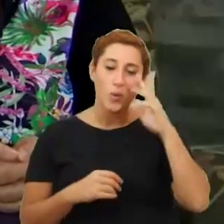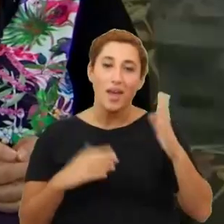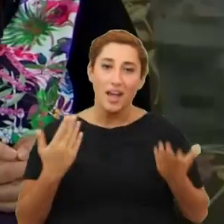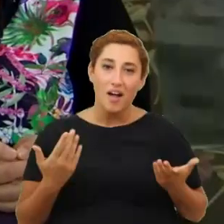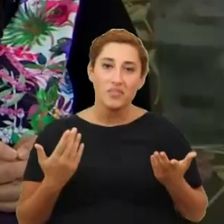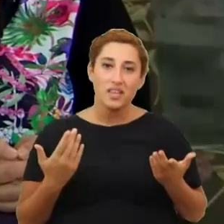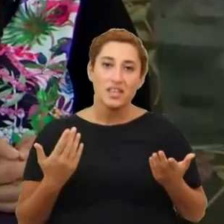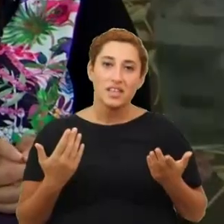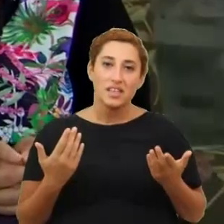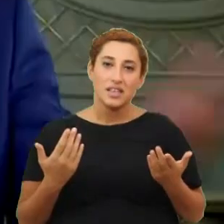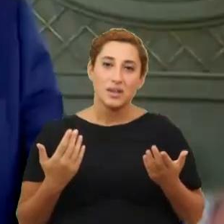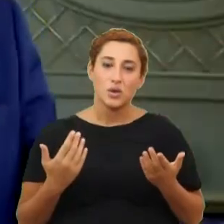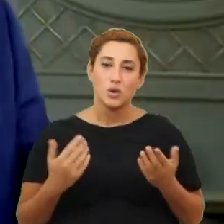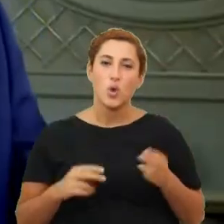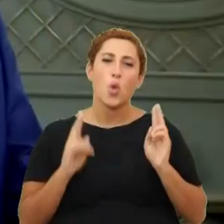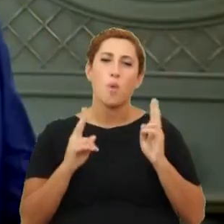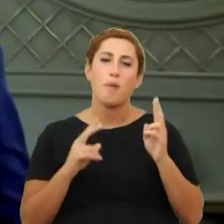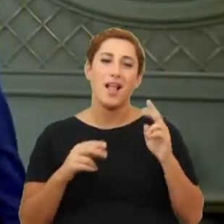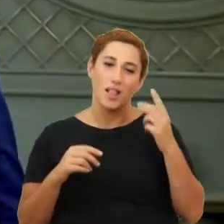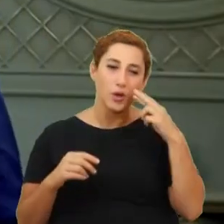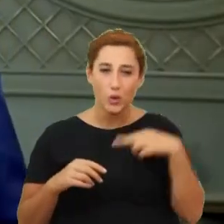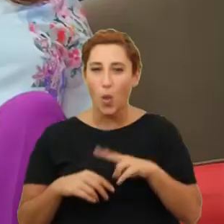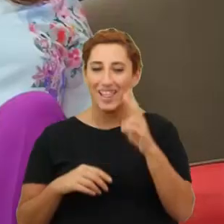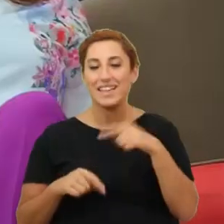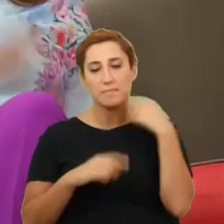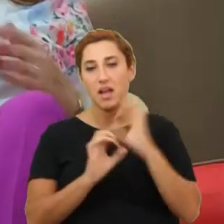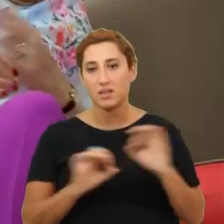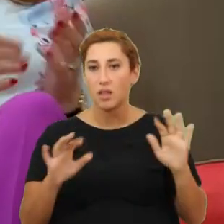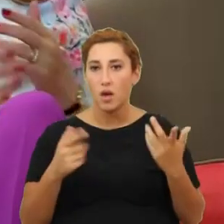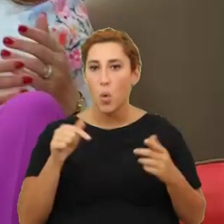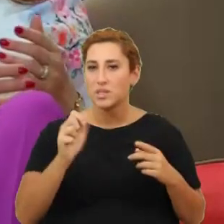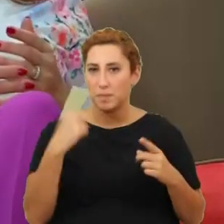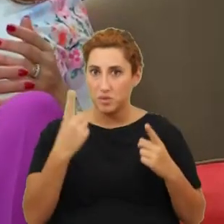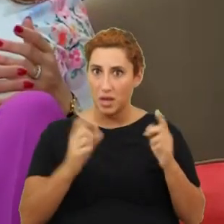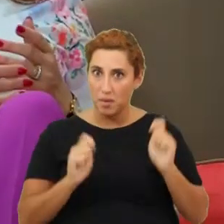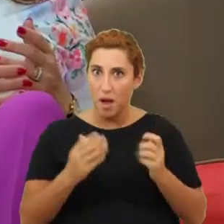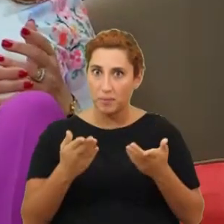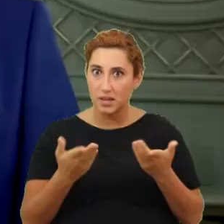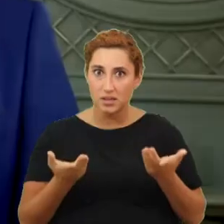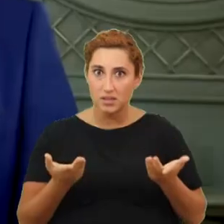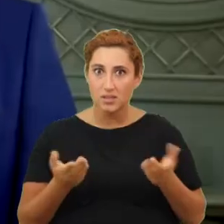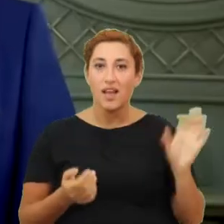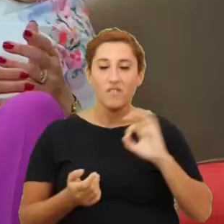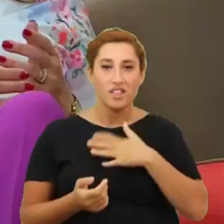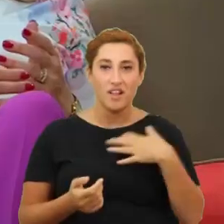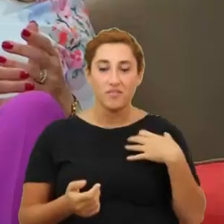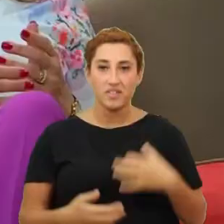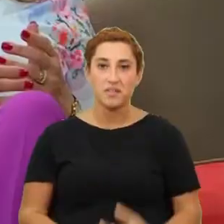Yani normal yollarla imkansızdı. Yani o zaman bir şeyler mi yaptınız peki? Evet